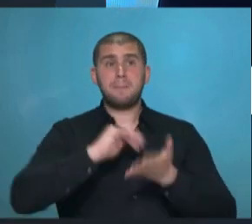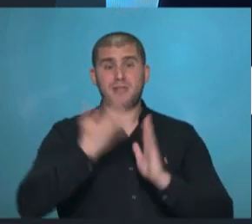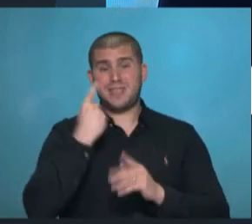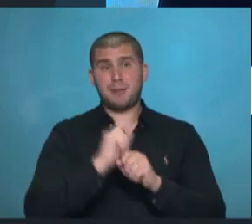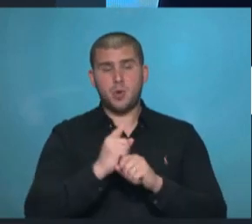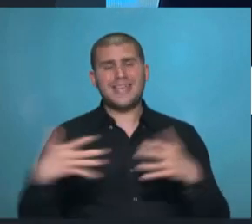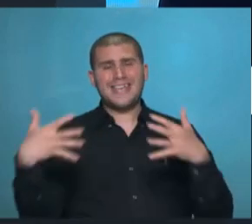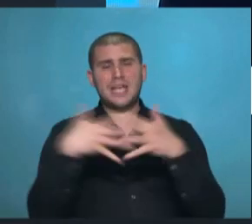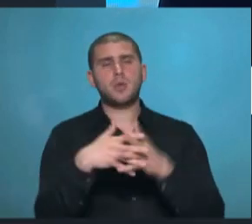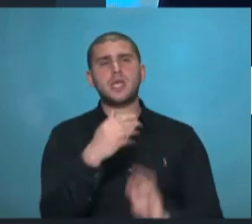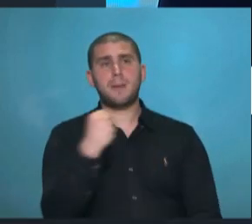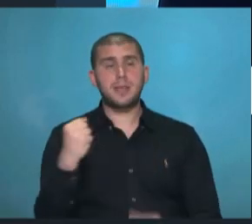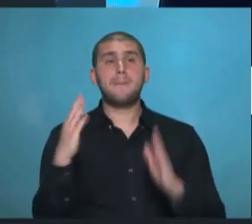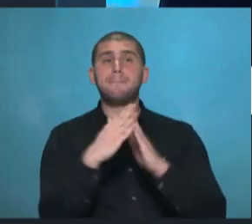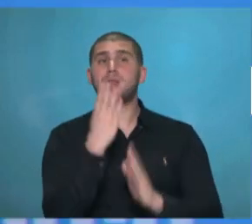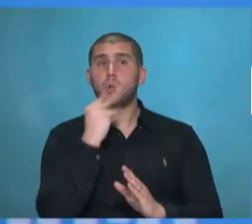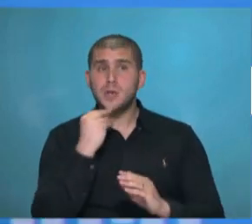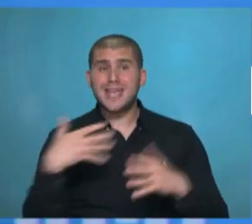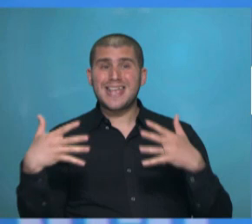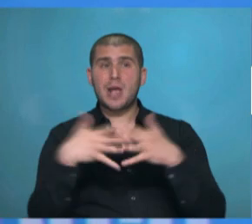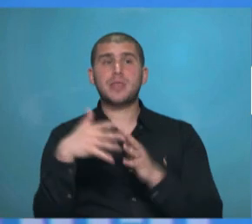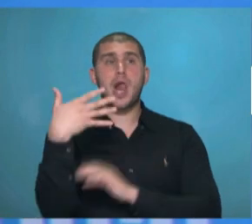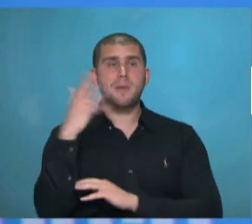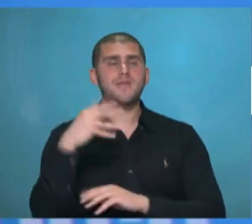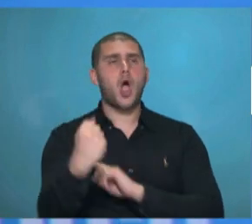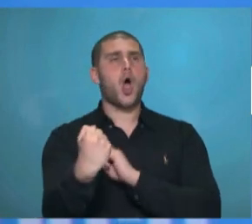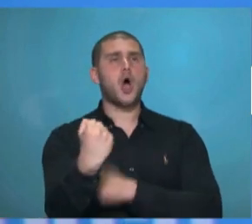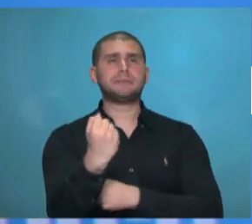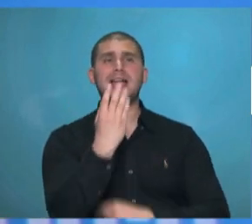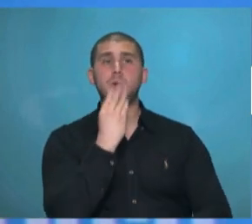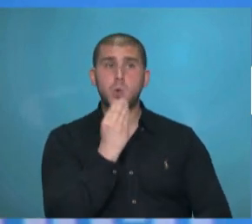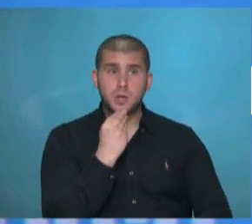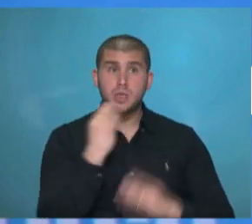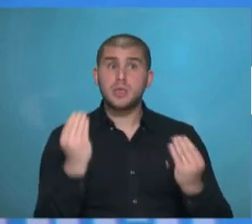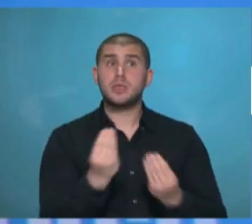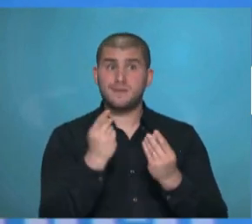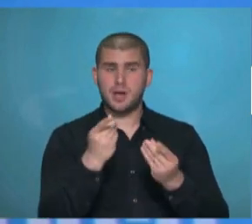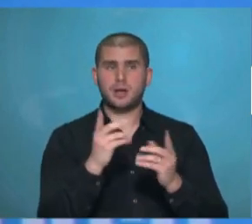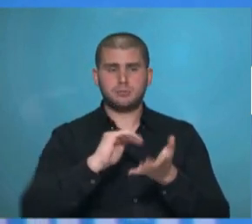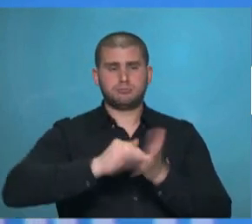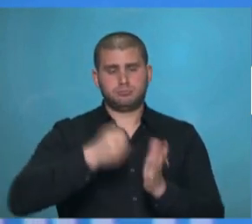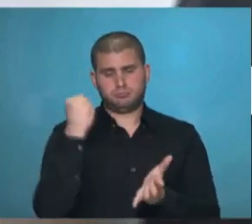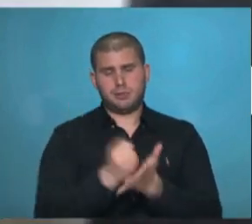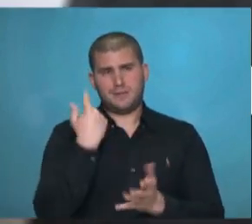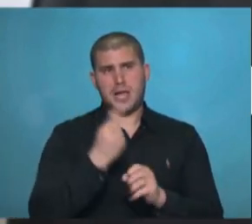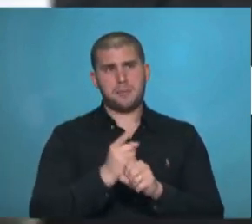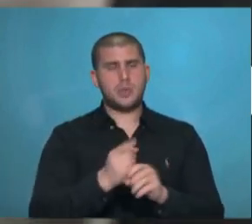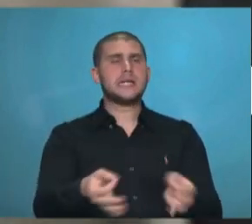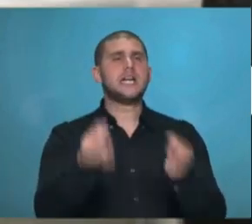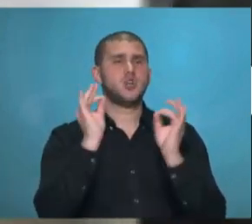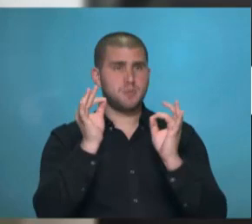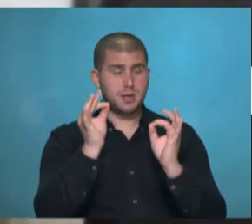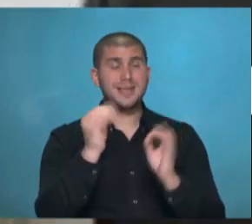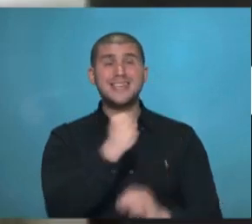האיחוד בימין, הבית היהודי, האיחוד הלאומי ועוצמה יהודית. הדבר הזה היום מאושר לפני כמה דקות באופן רשמי.